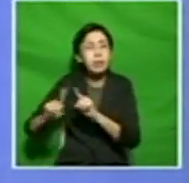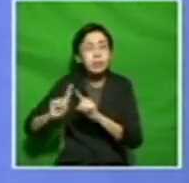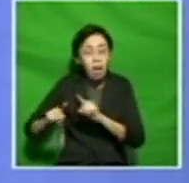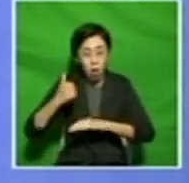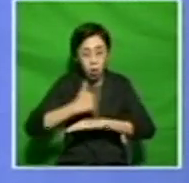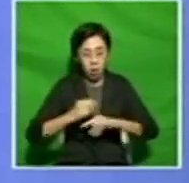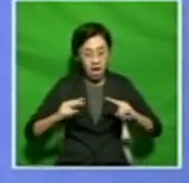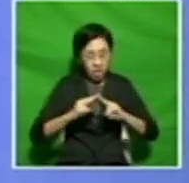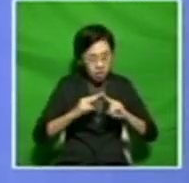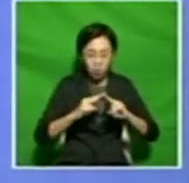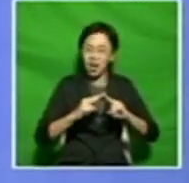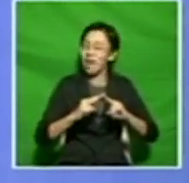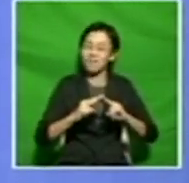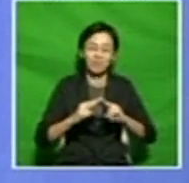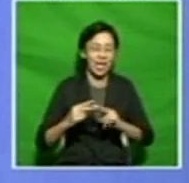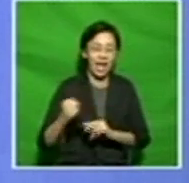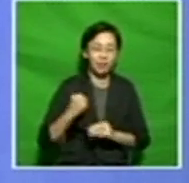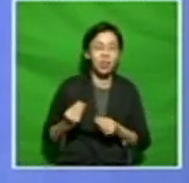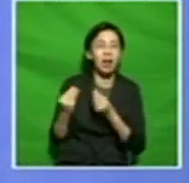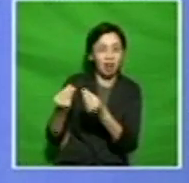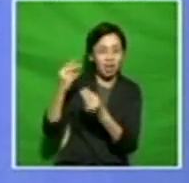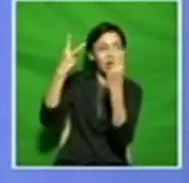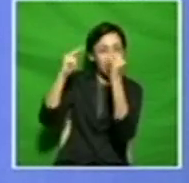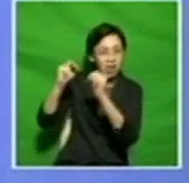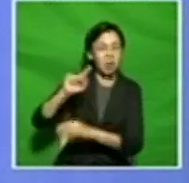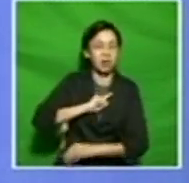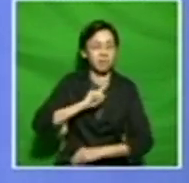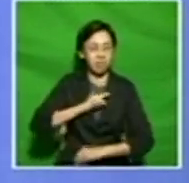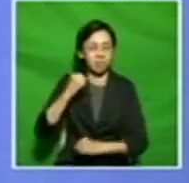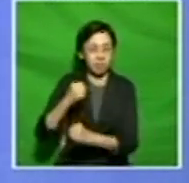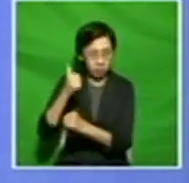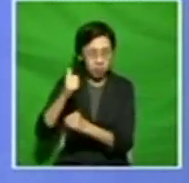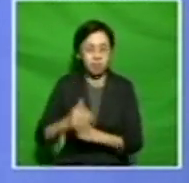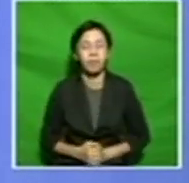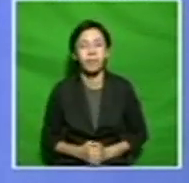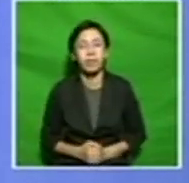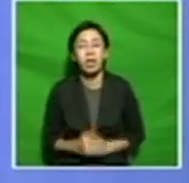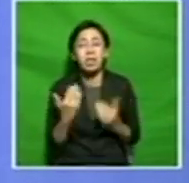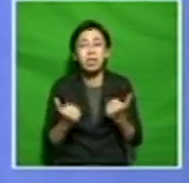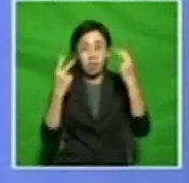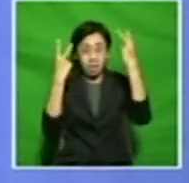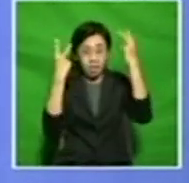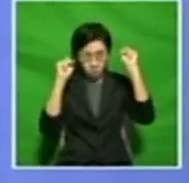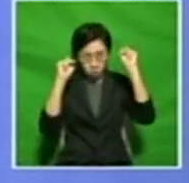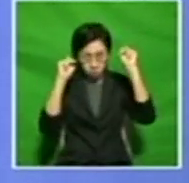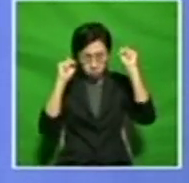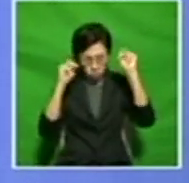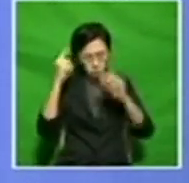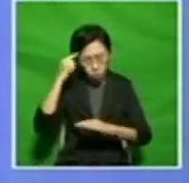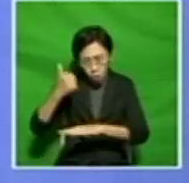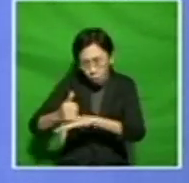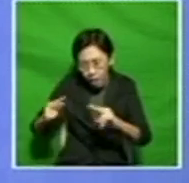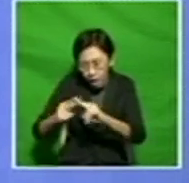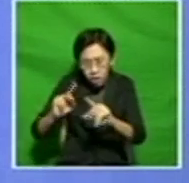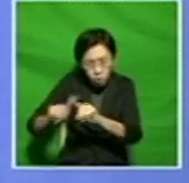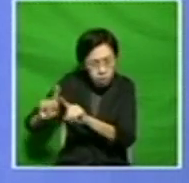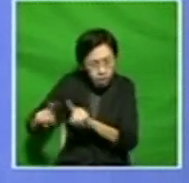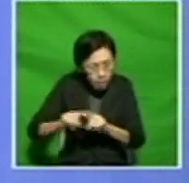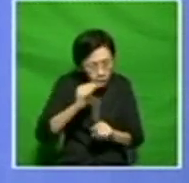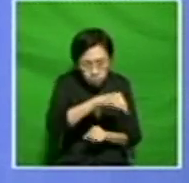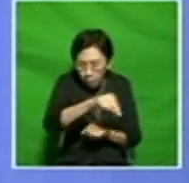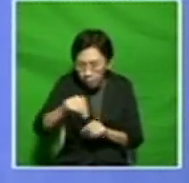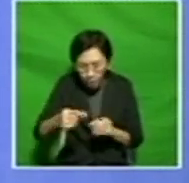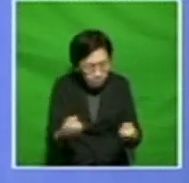าเป็นของนายกรัฐมนตรีซึ่งบัดนี้ท่านนายกก็ได้รับข้อเสนอจากกระทรวงต่